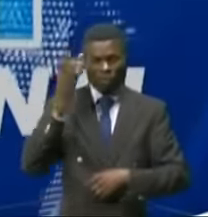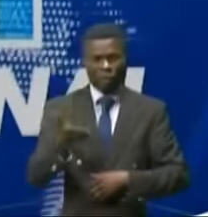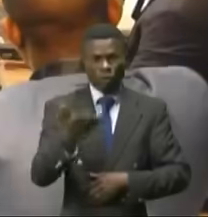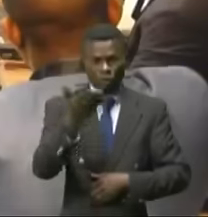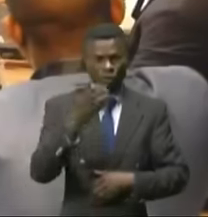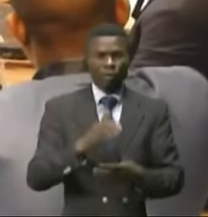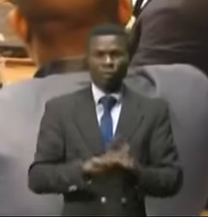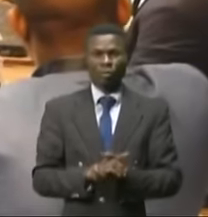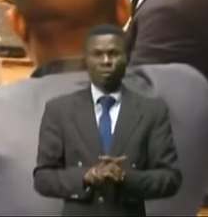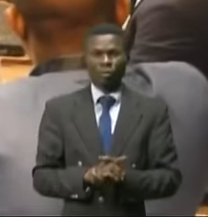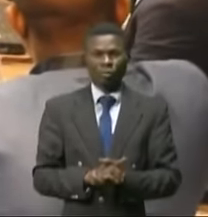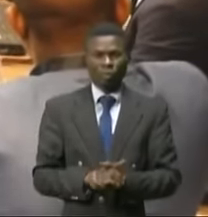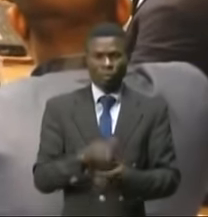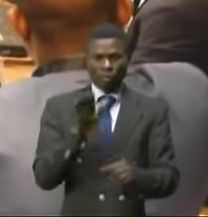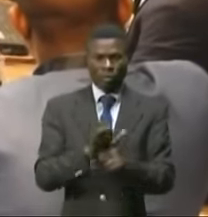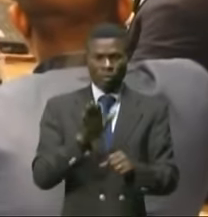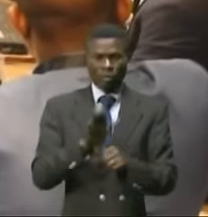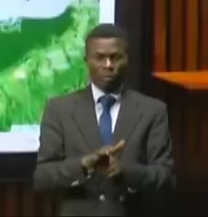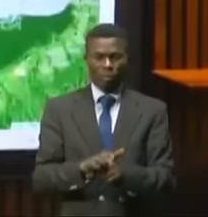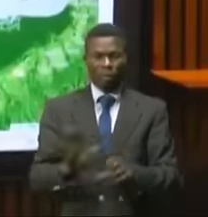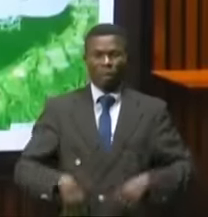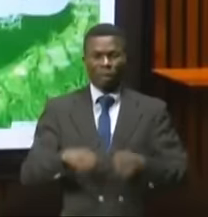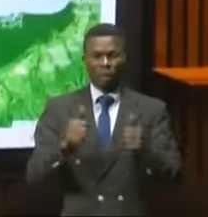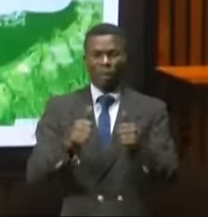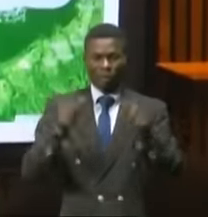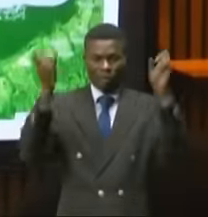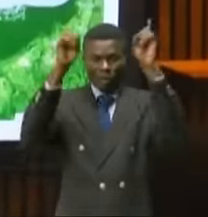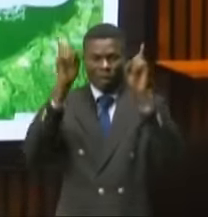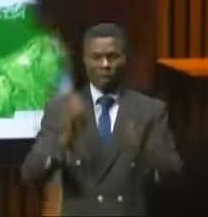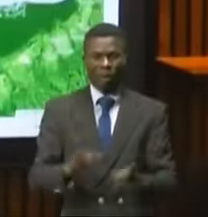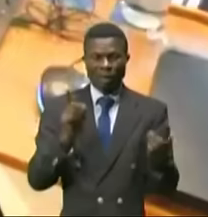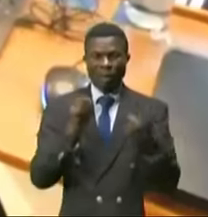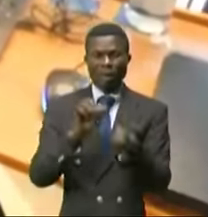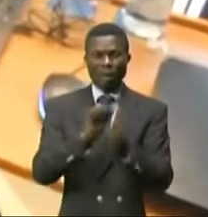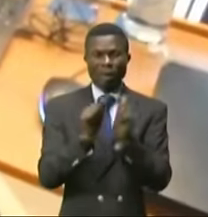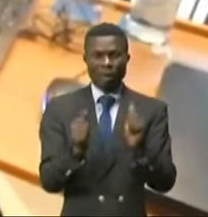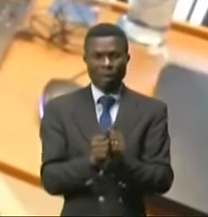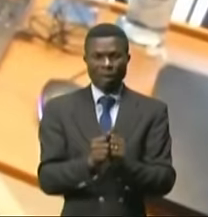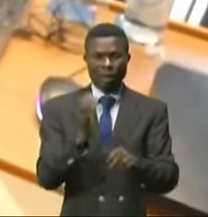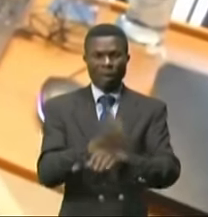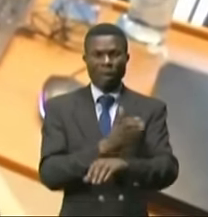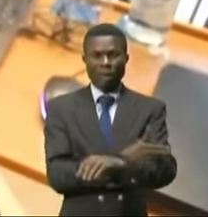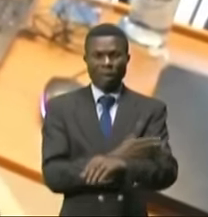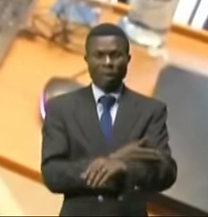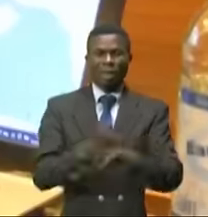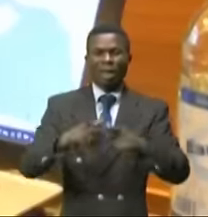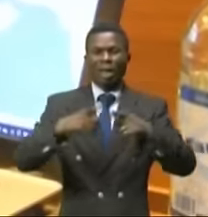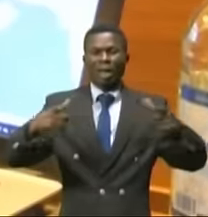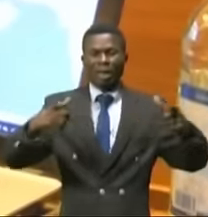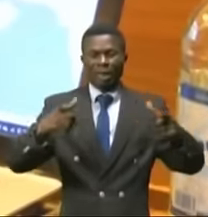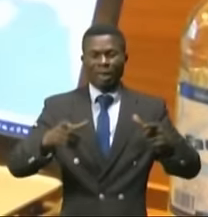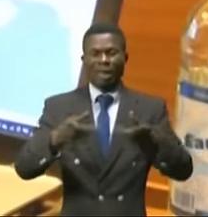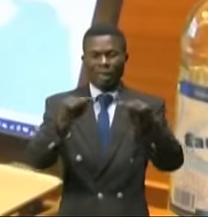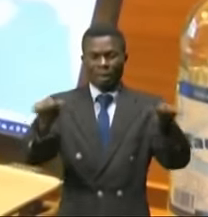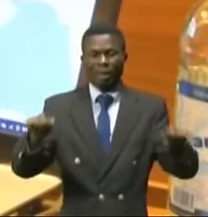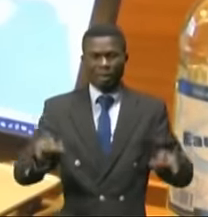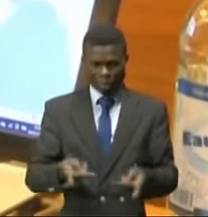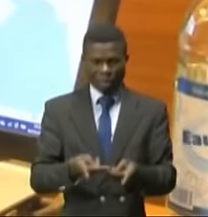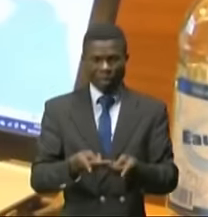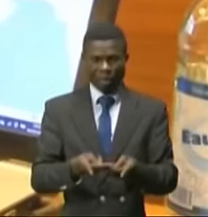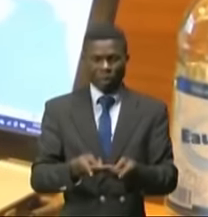Malumbela. La plupart des villes africaines sont confrontées aux problèmes liés à la croissance démographique rapide et à l'extension